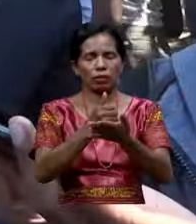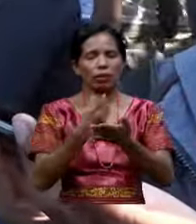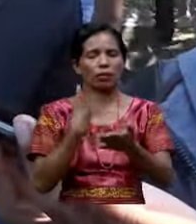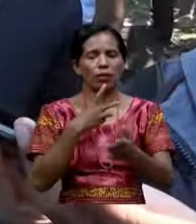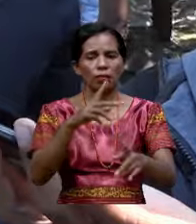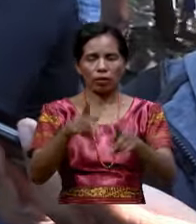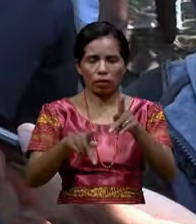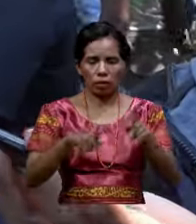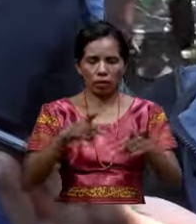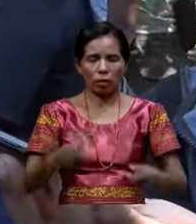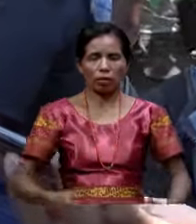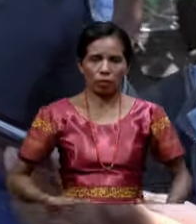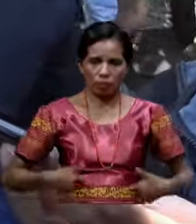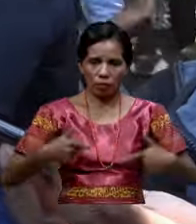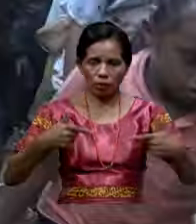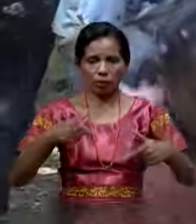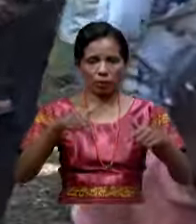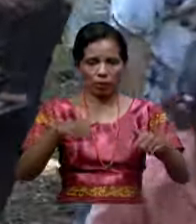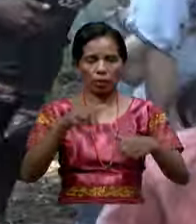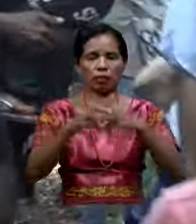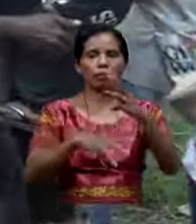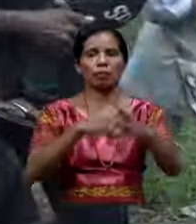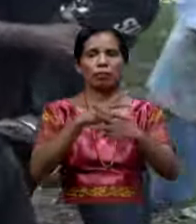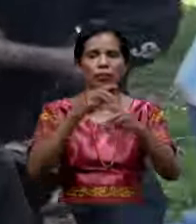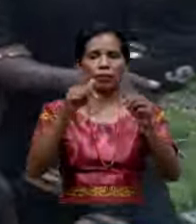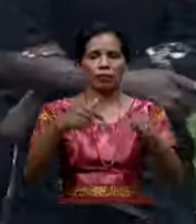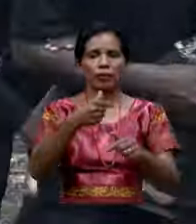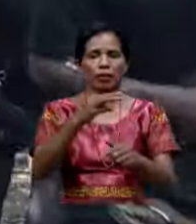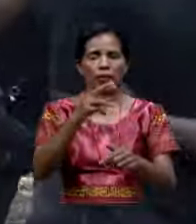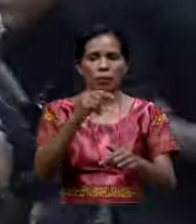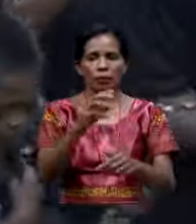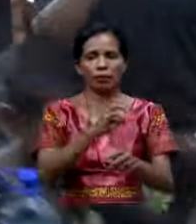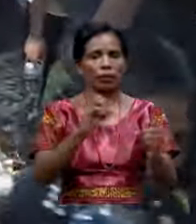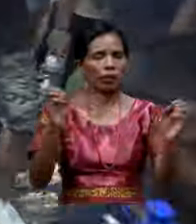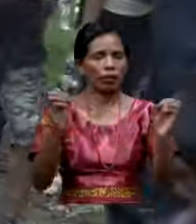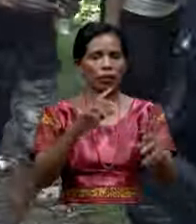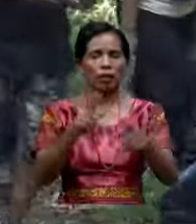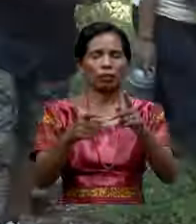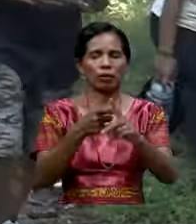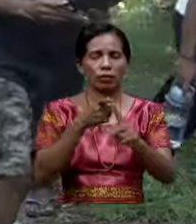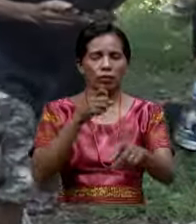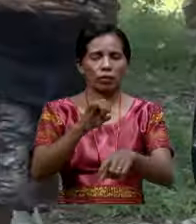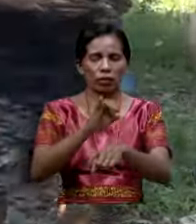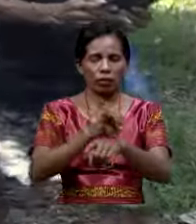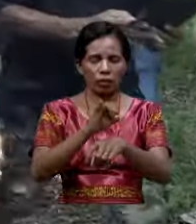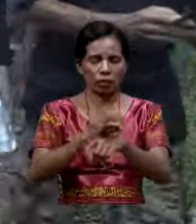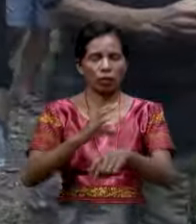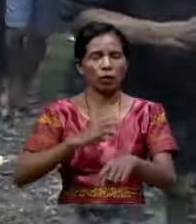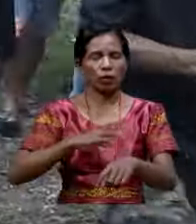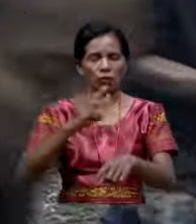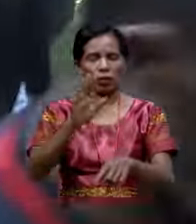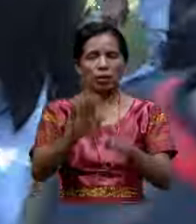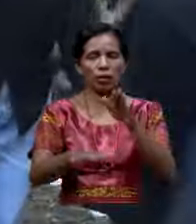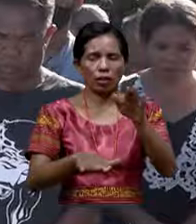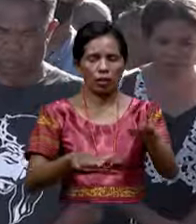moris ia mundu ita ne tu observação gemeni Laos sarani husi parokia Maria Auxiliadora Comoro deit makalo via